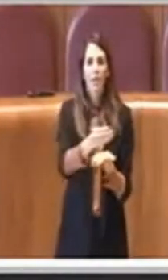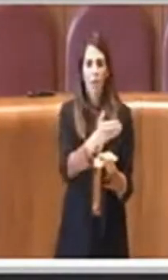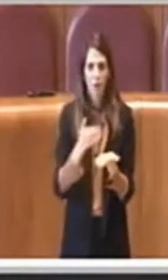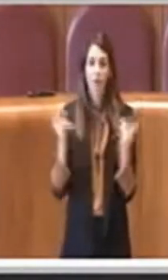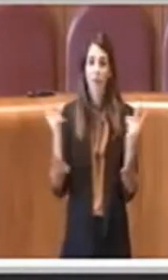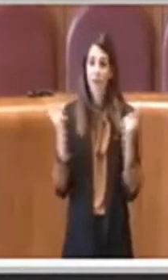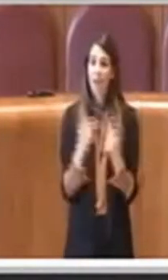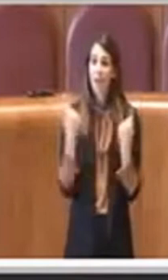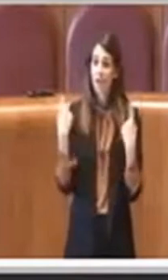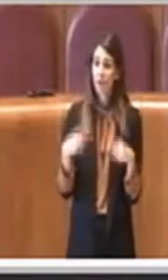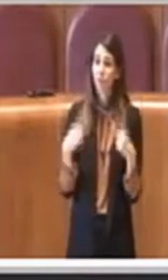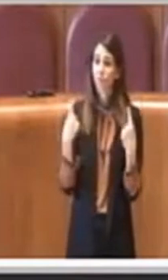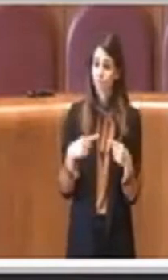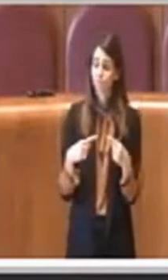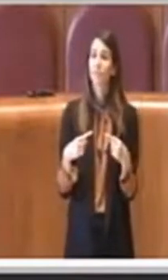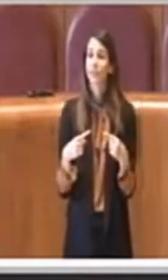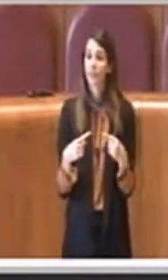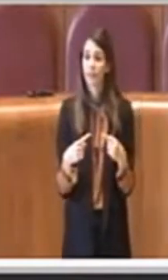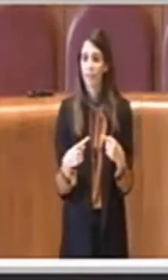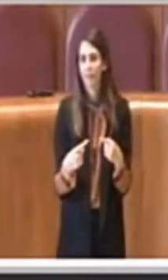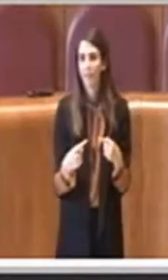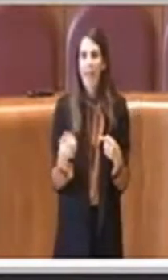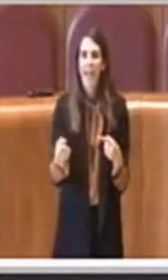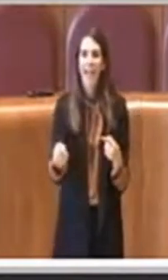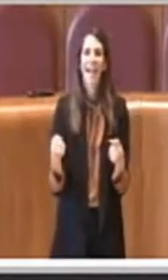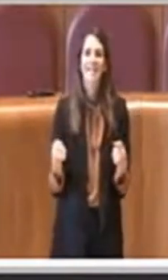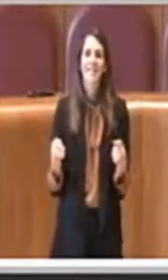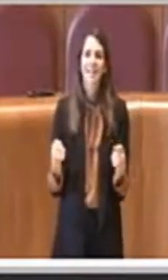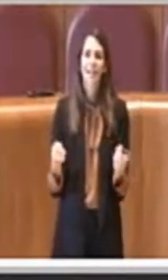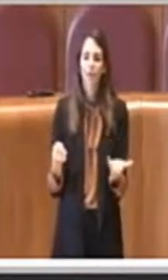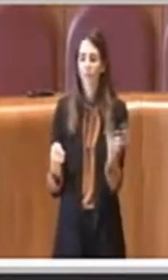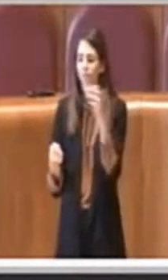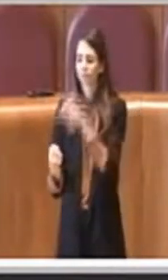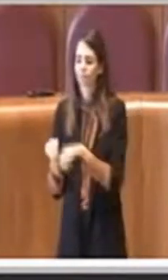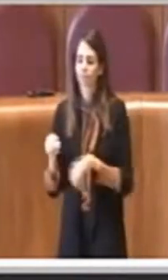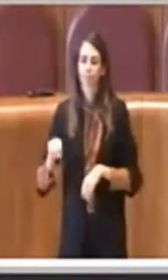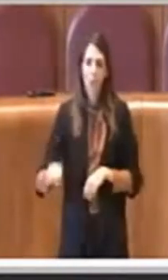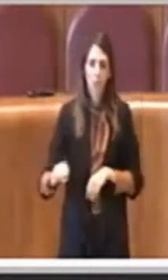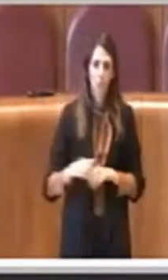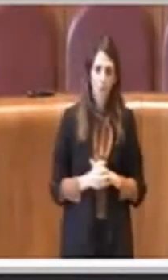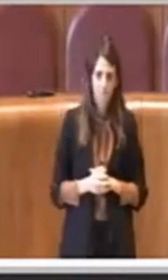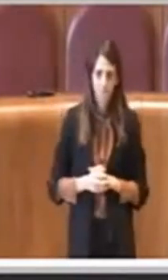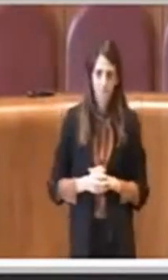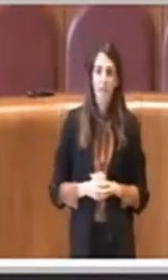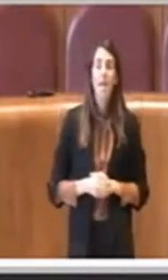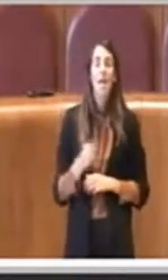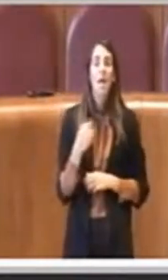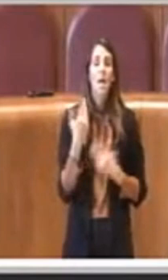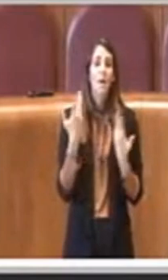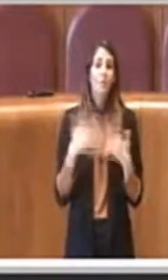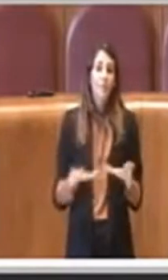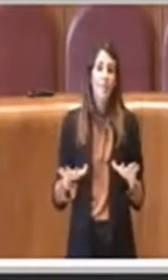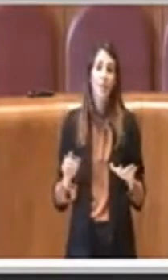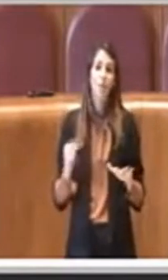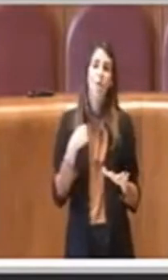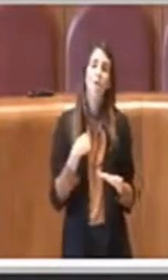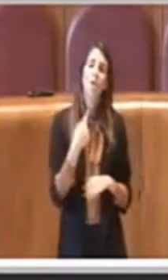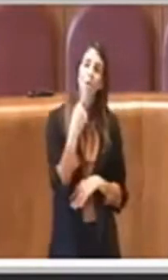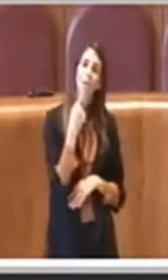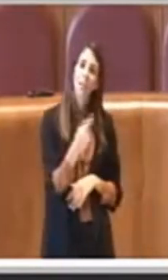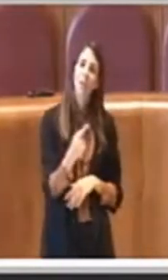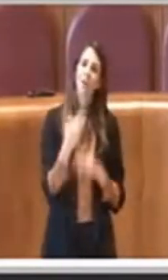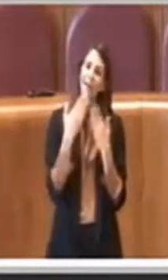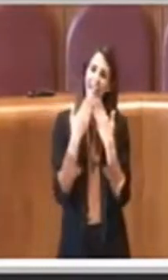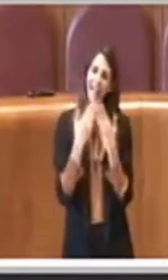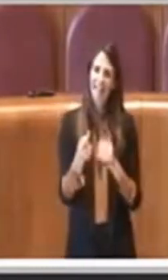era rinchiuso, chiuso dentro un cassetto. Questo è quanto. Io ringrazio appunto ancora i